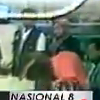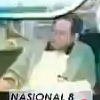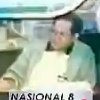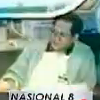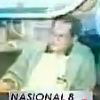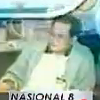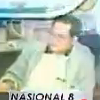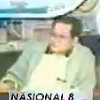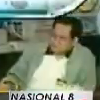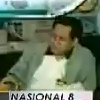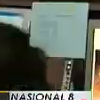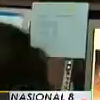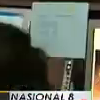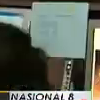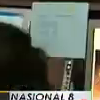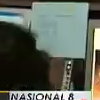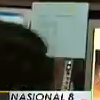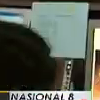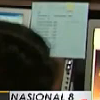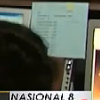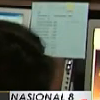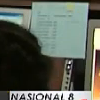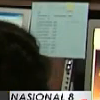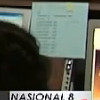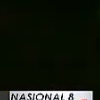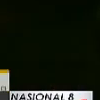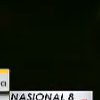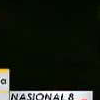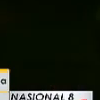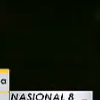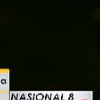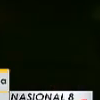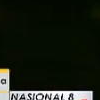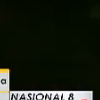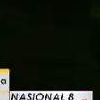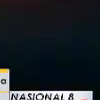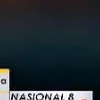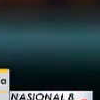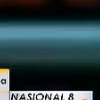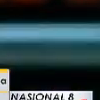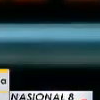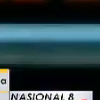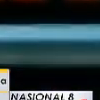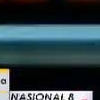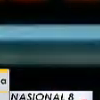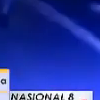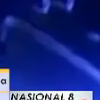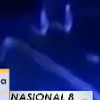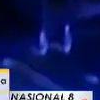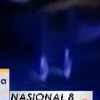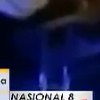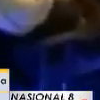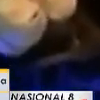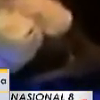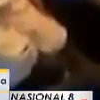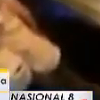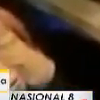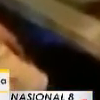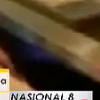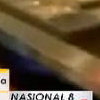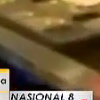semua berdiri PKU seki yang lama berdiri tukum